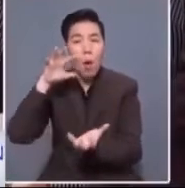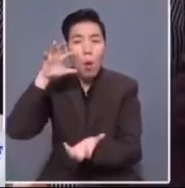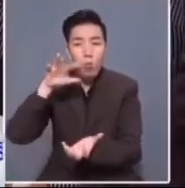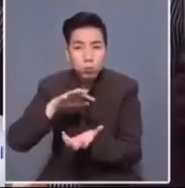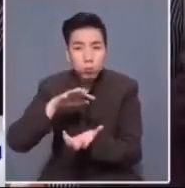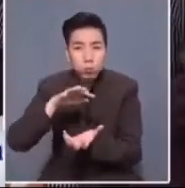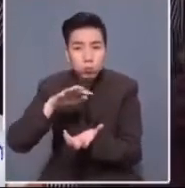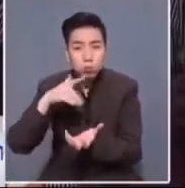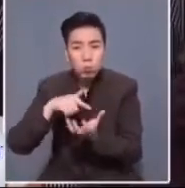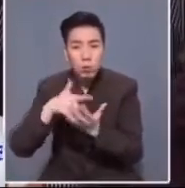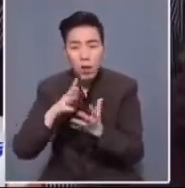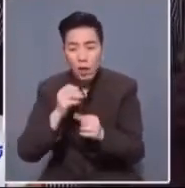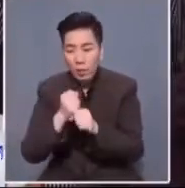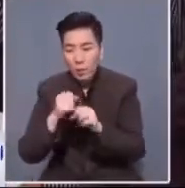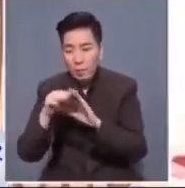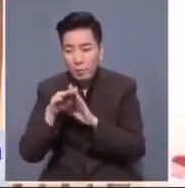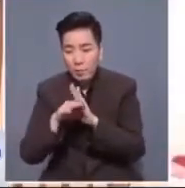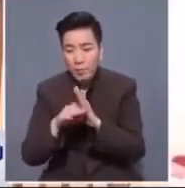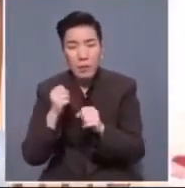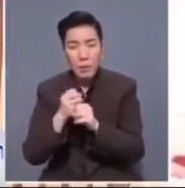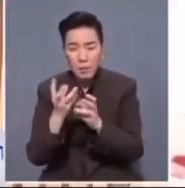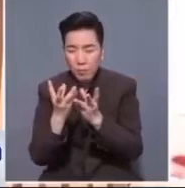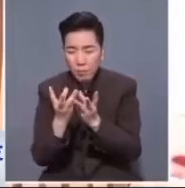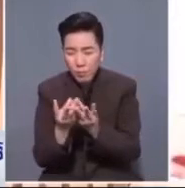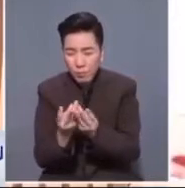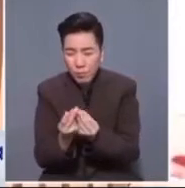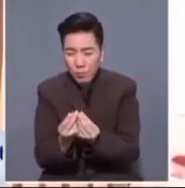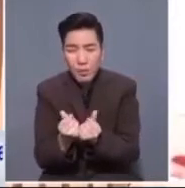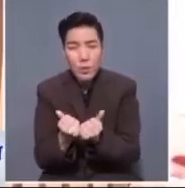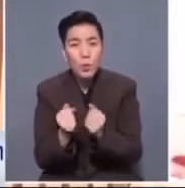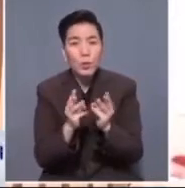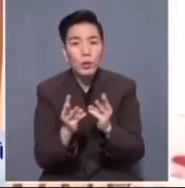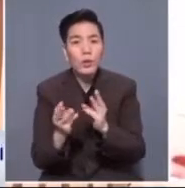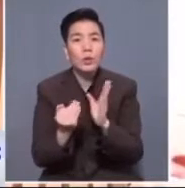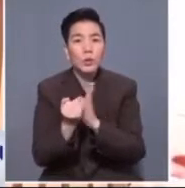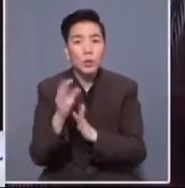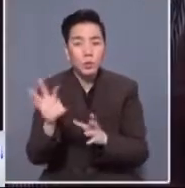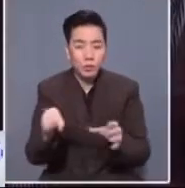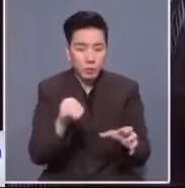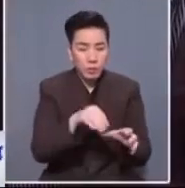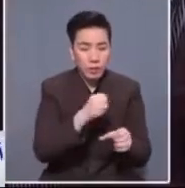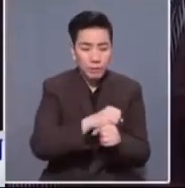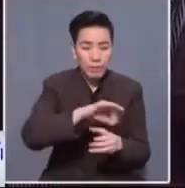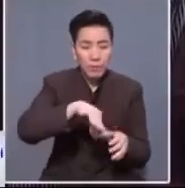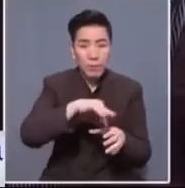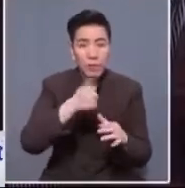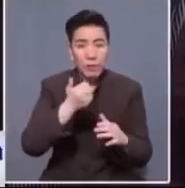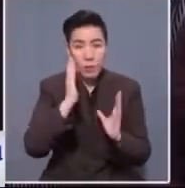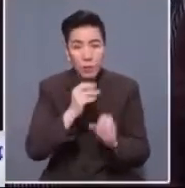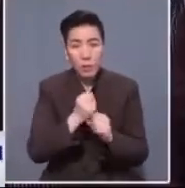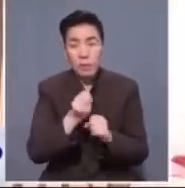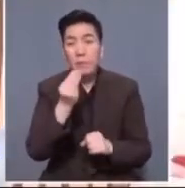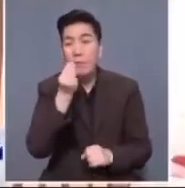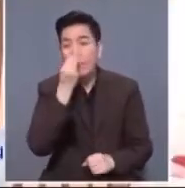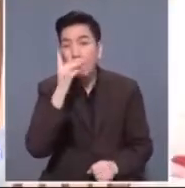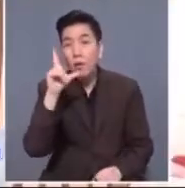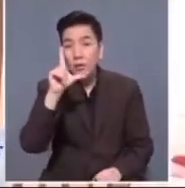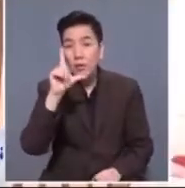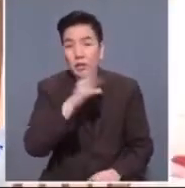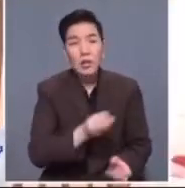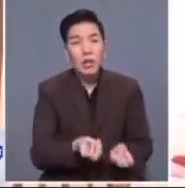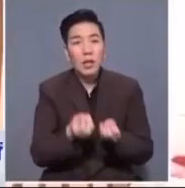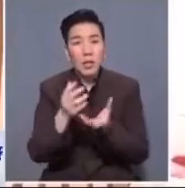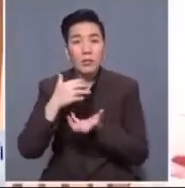แล้วก็เข้าสู่กระบวนการสกัดเข้าเครื่องสกัดโดยถูกวิธี โอ้ครับเกษตรกรที่ปลูกดาวเรืองอยู่อยากจะขาย